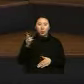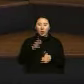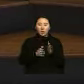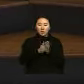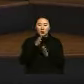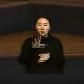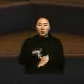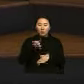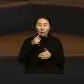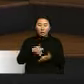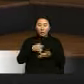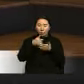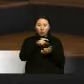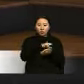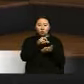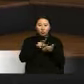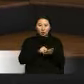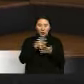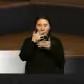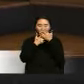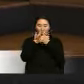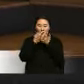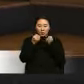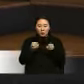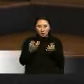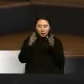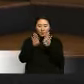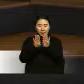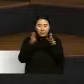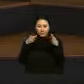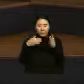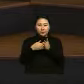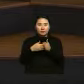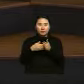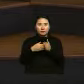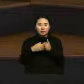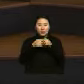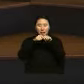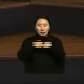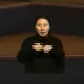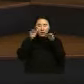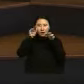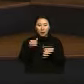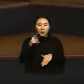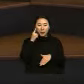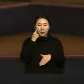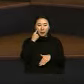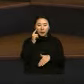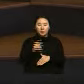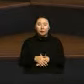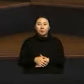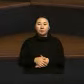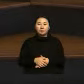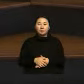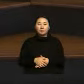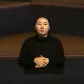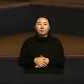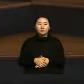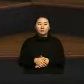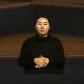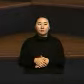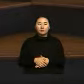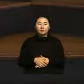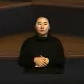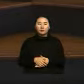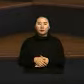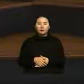고양시가 처음으로 인권을 주제로 하는 영화제를 자체적으로 마련했습니다. 자세한 내용을 김홍님 고양시 인권팀장